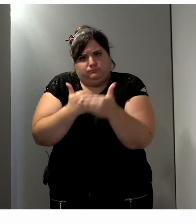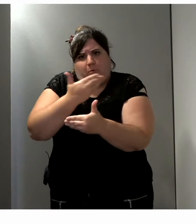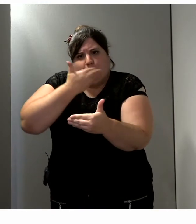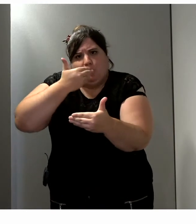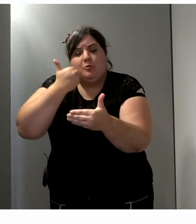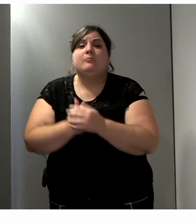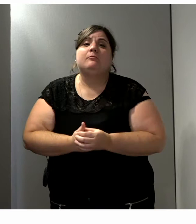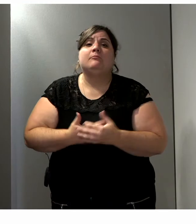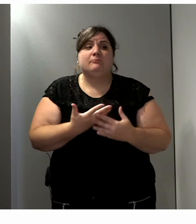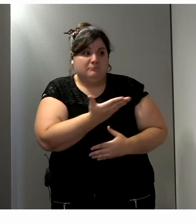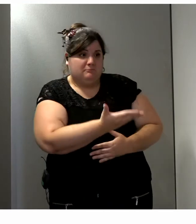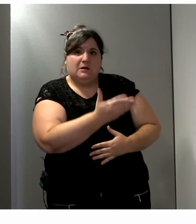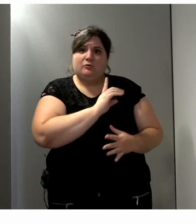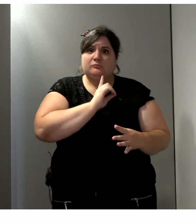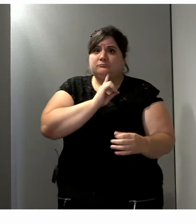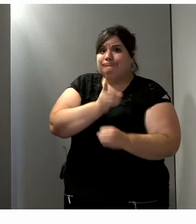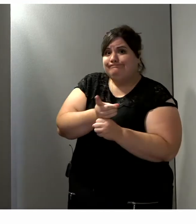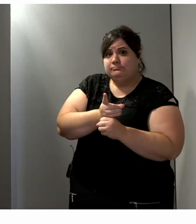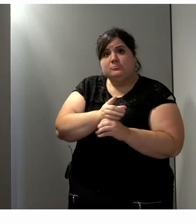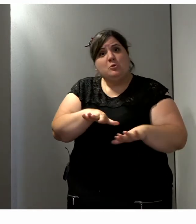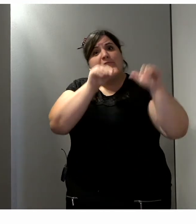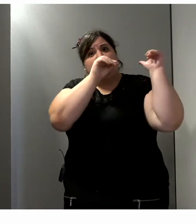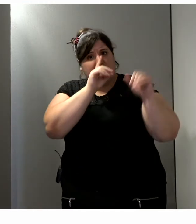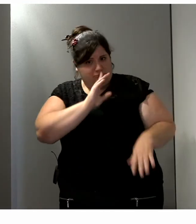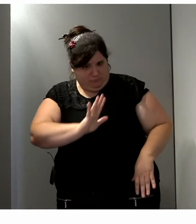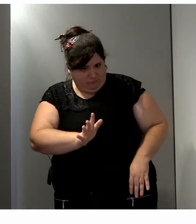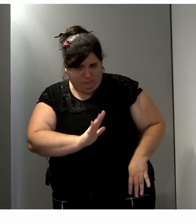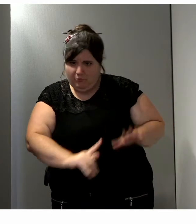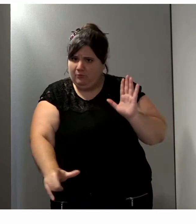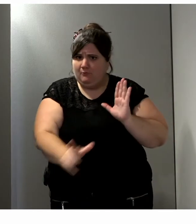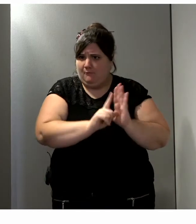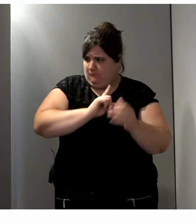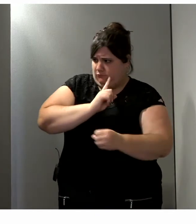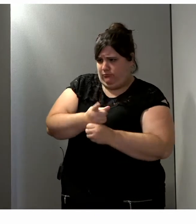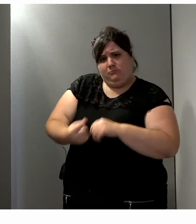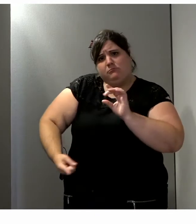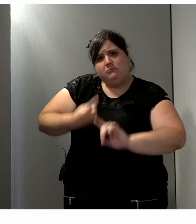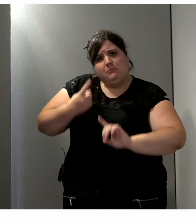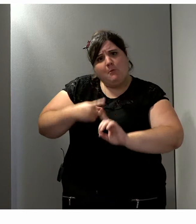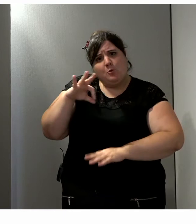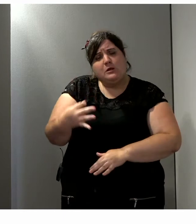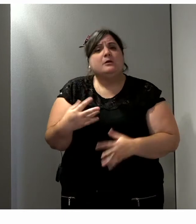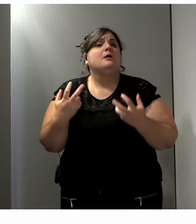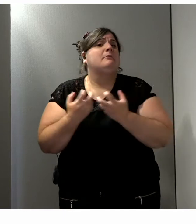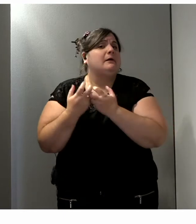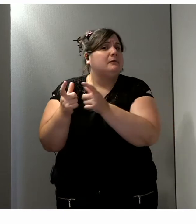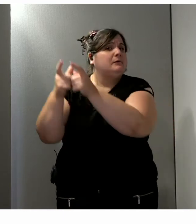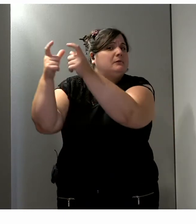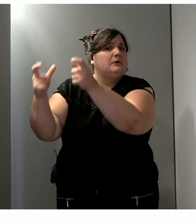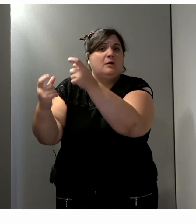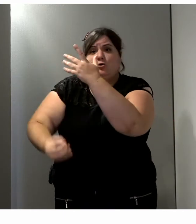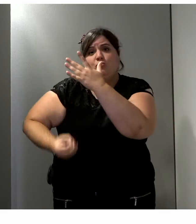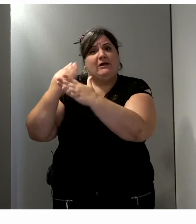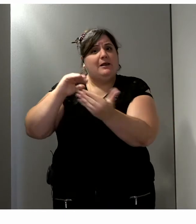contrainte. Il faut pas, voilà, il y a des moments où les obligations sont utiles. J'évoquais ces nouvelles plateformes de vidéos par